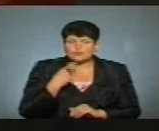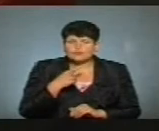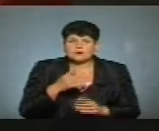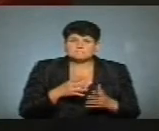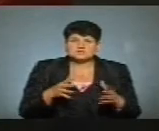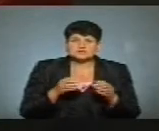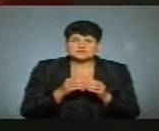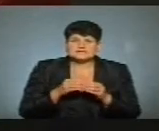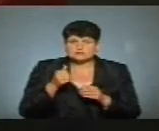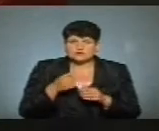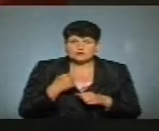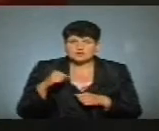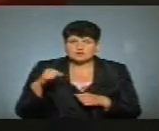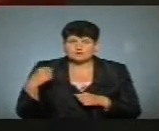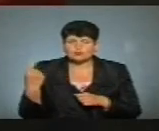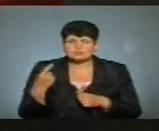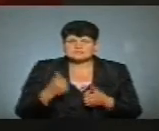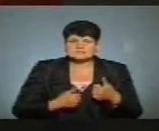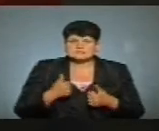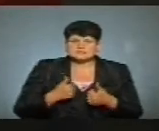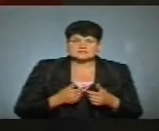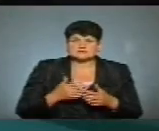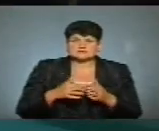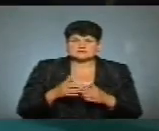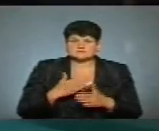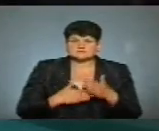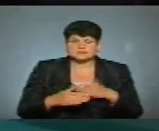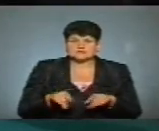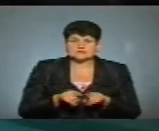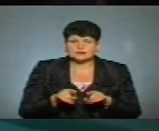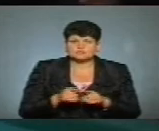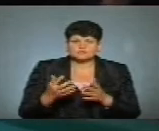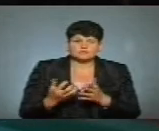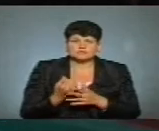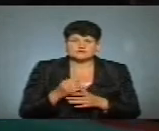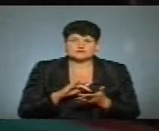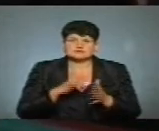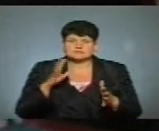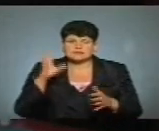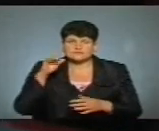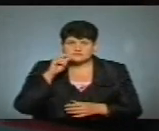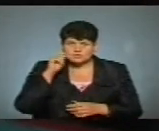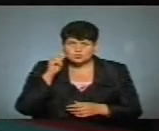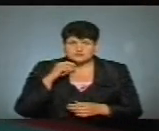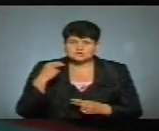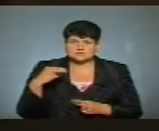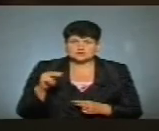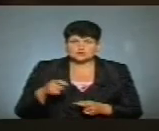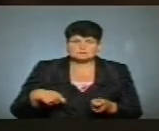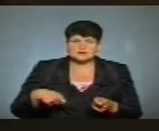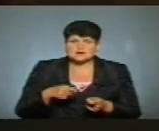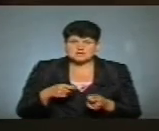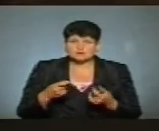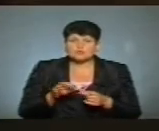більше 10 років перемагав в обласних змаганнях серед осіб з інвалідністю. Також виграв срібло на всеукраїнському чемпіонаті з більярду.